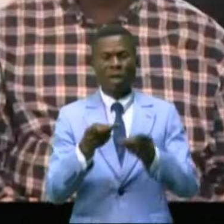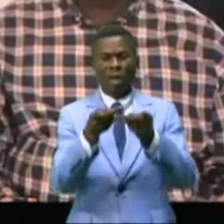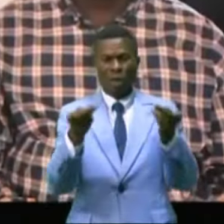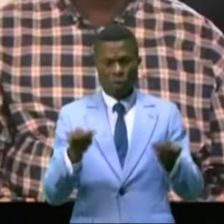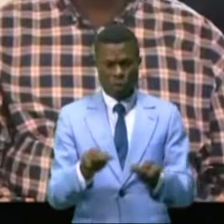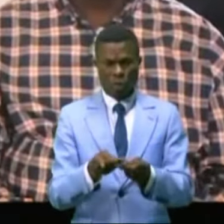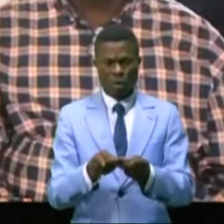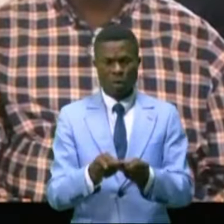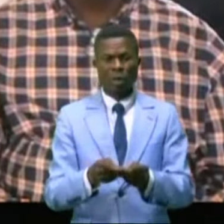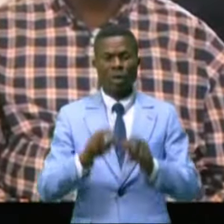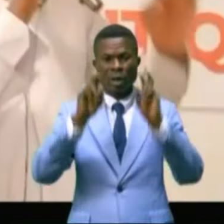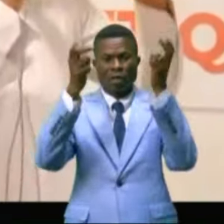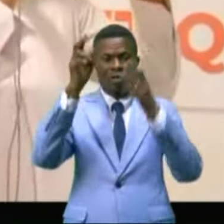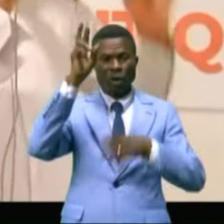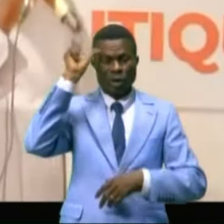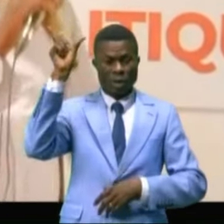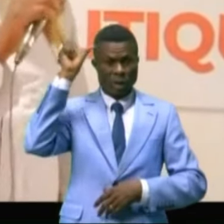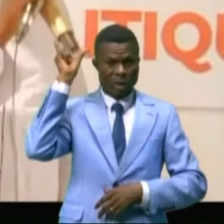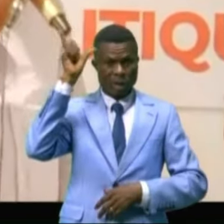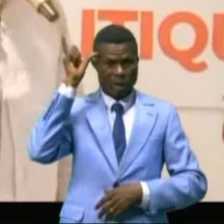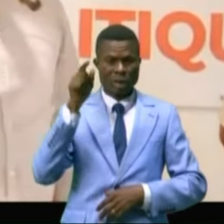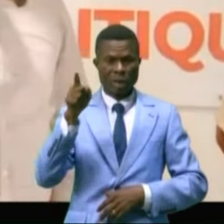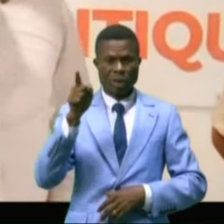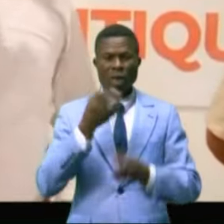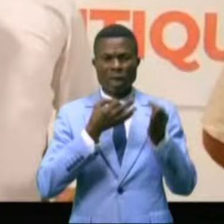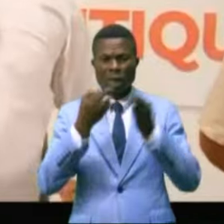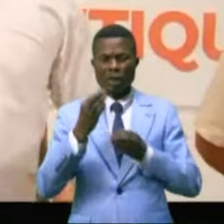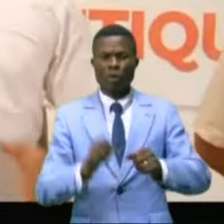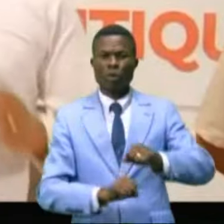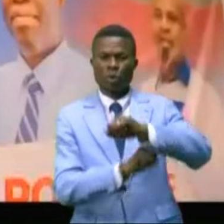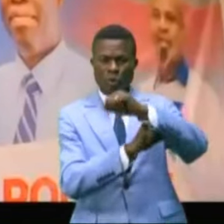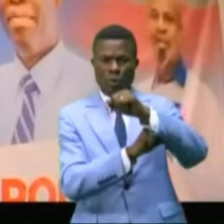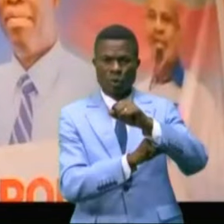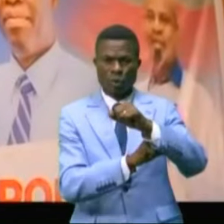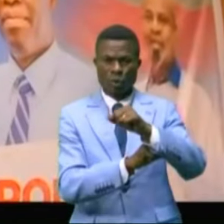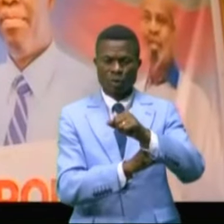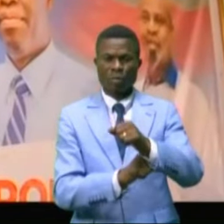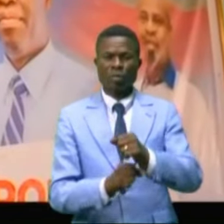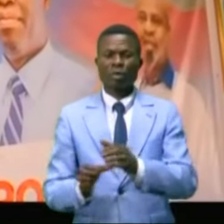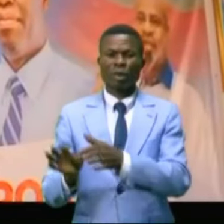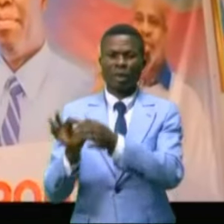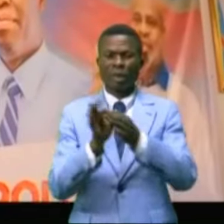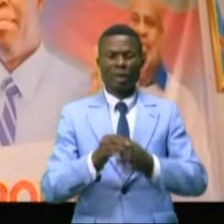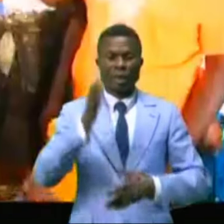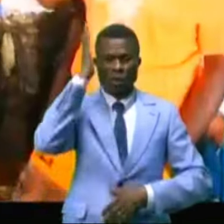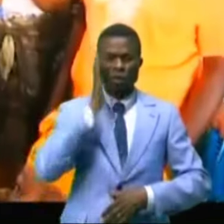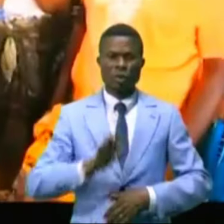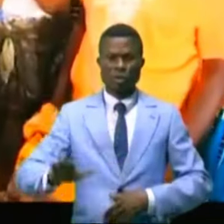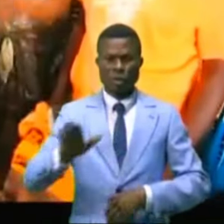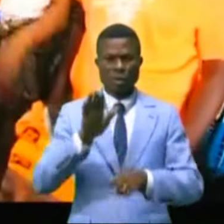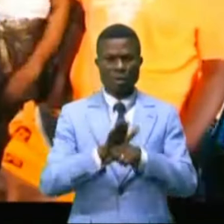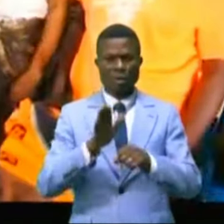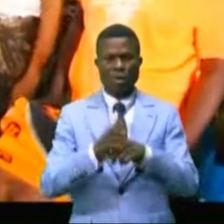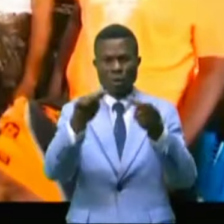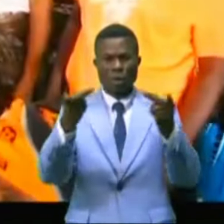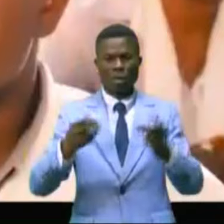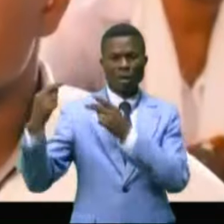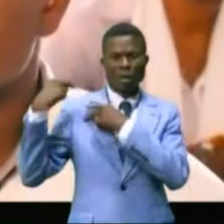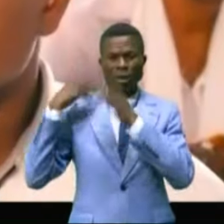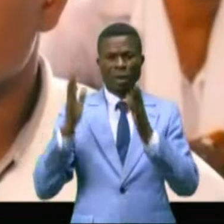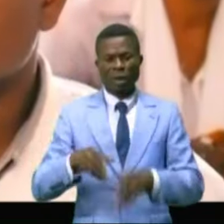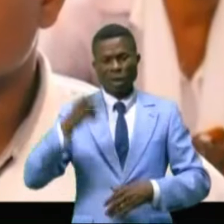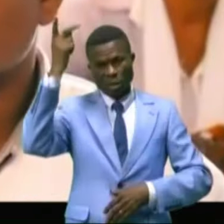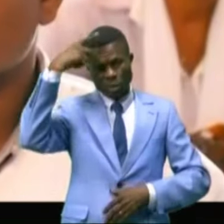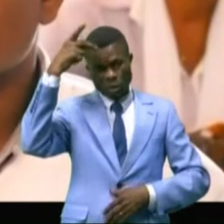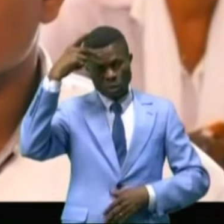son parti à Lubumbashi kalioui a réitéré son soutien au ticket de l'Union sacré de la nation à différents postes de responsabilités